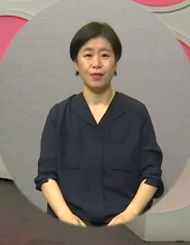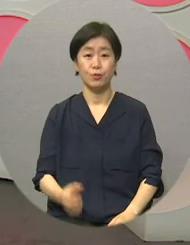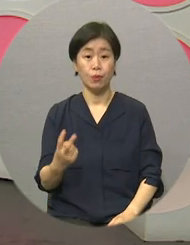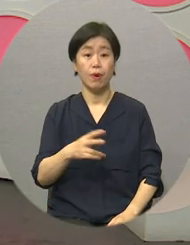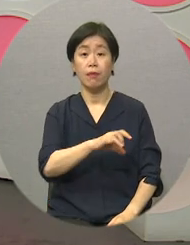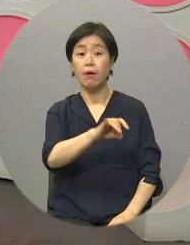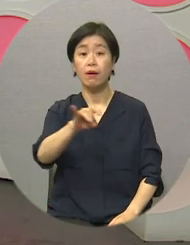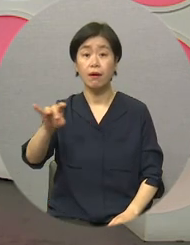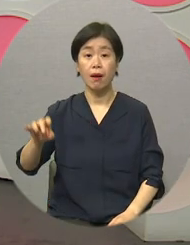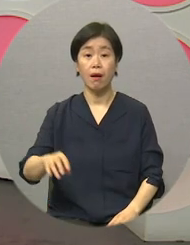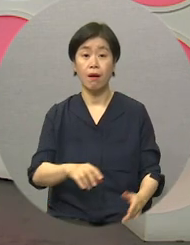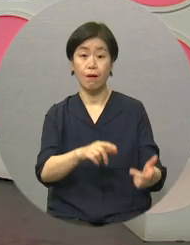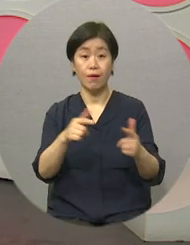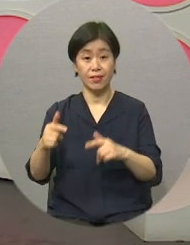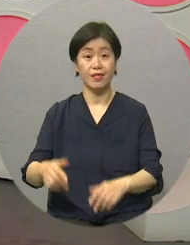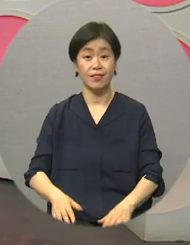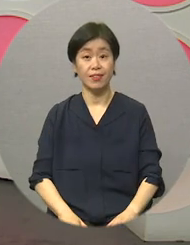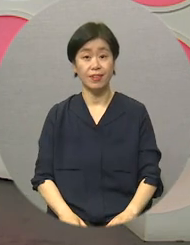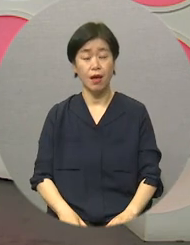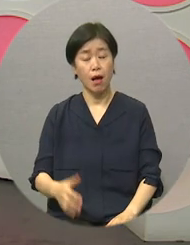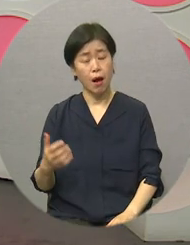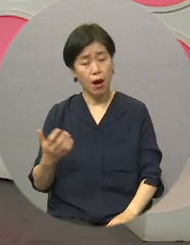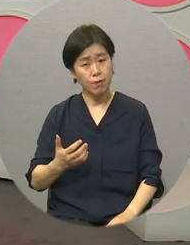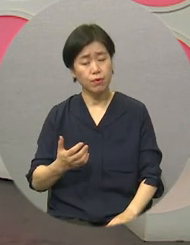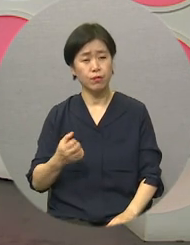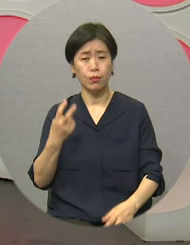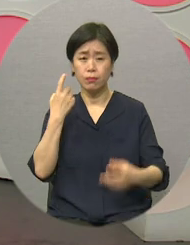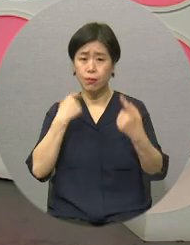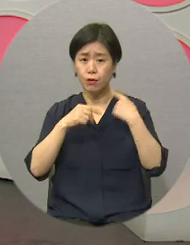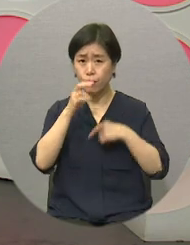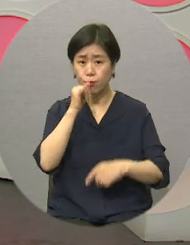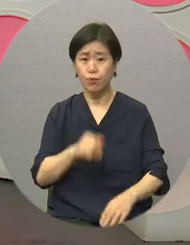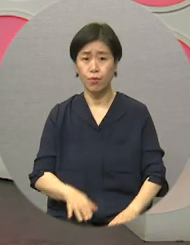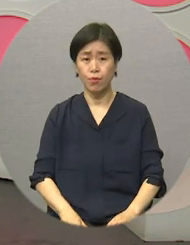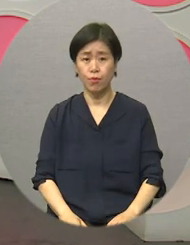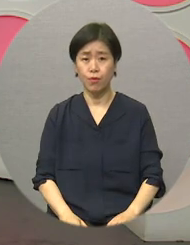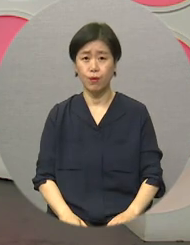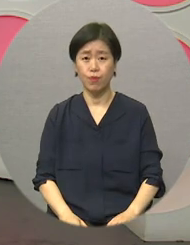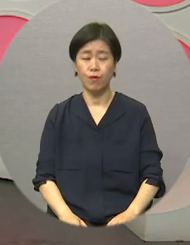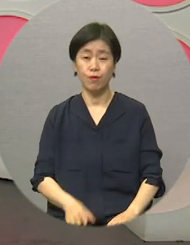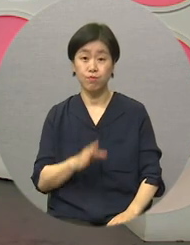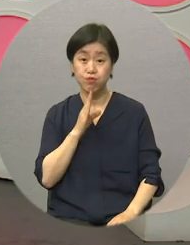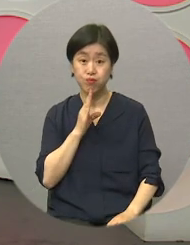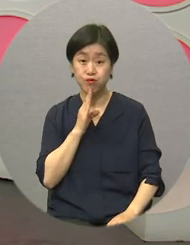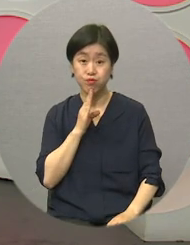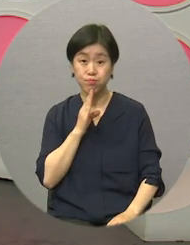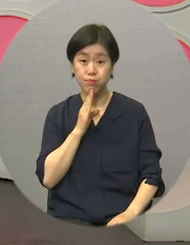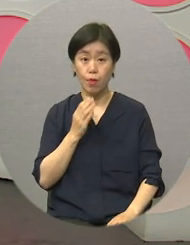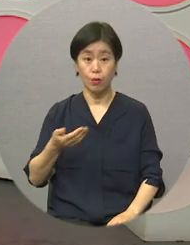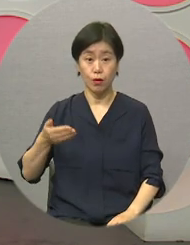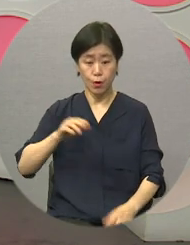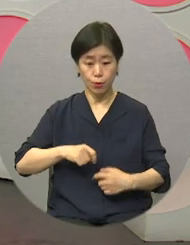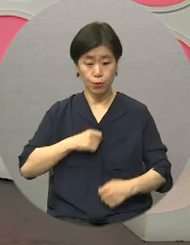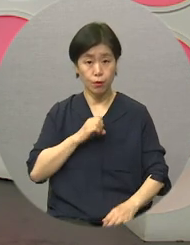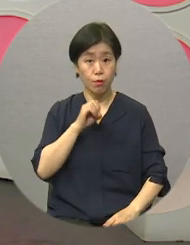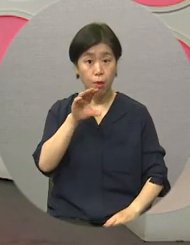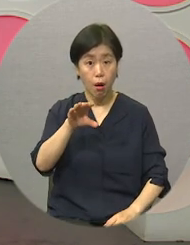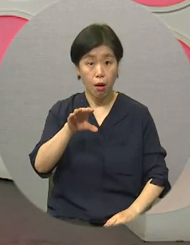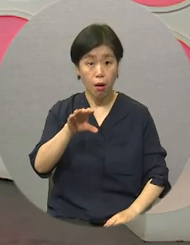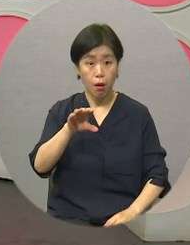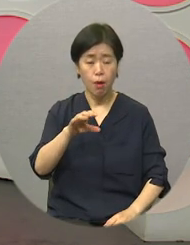그렇고 실은 저도 감추고 싶은 많은 아픔들이 있어요 누나 똑같아요 하지만 나 다 있지 뭐 그게 막상 꺼내면 아니 내가